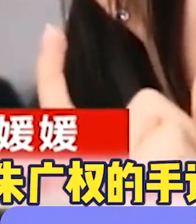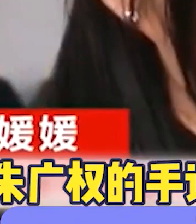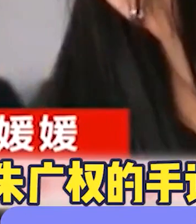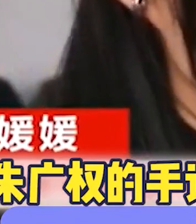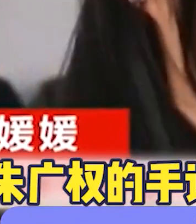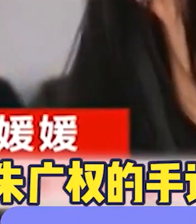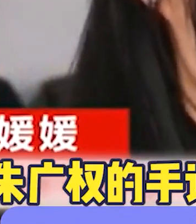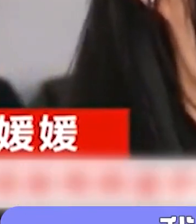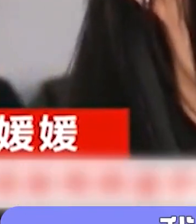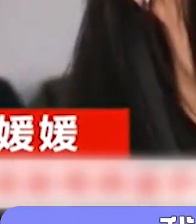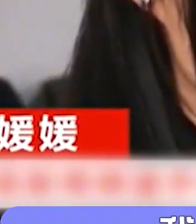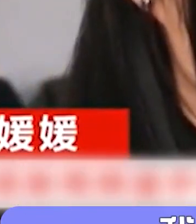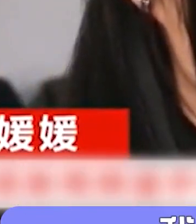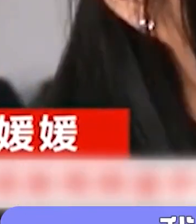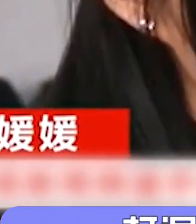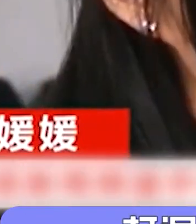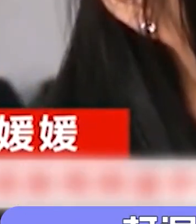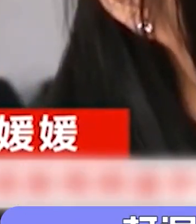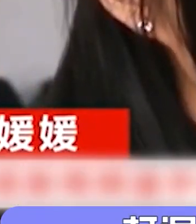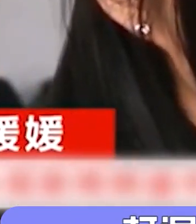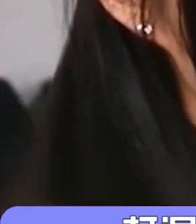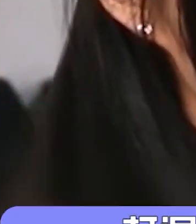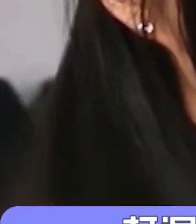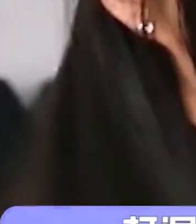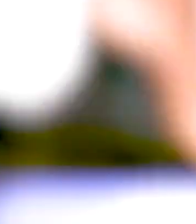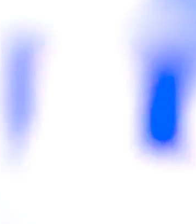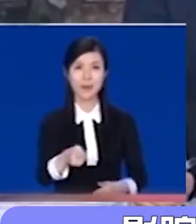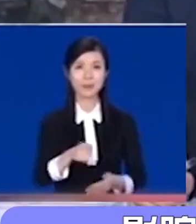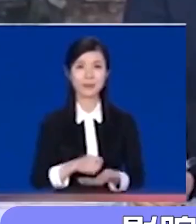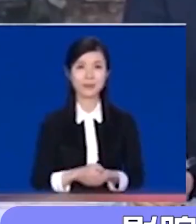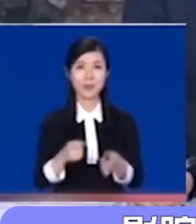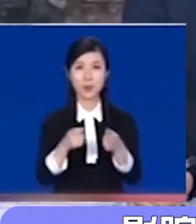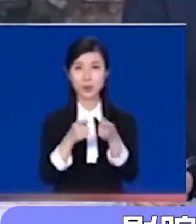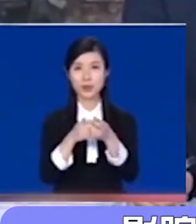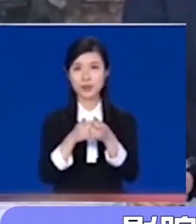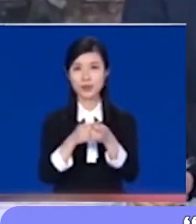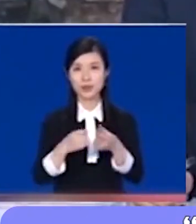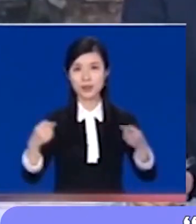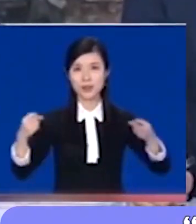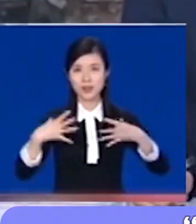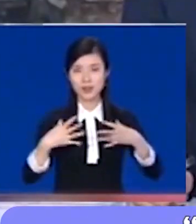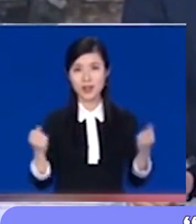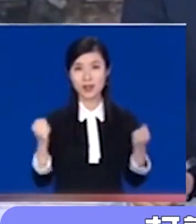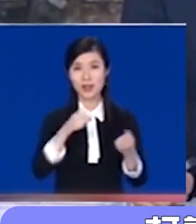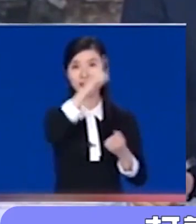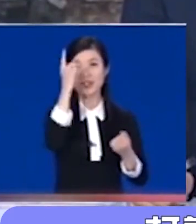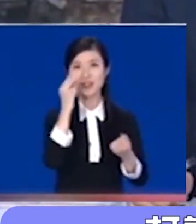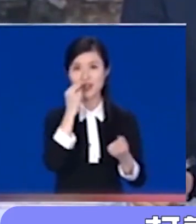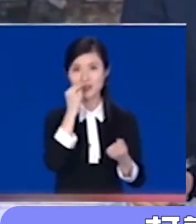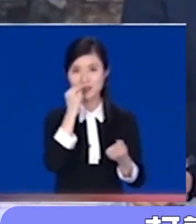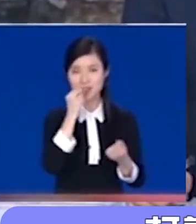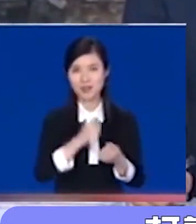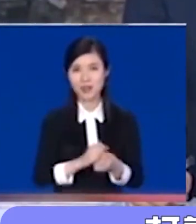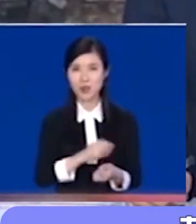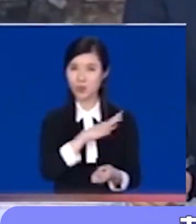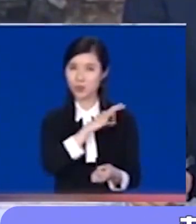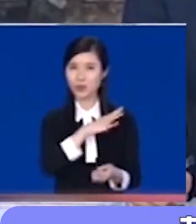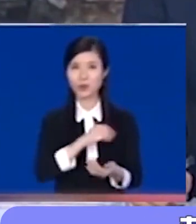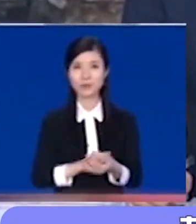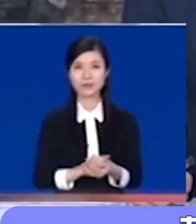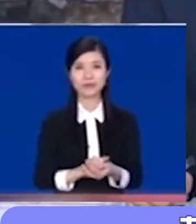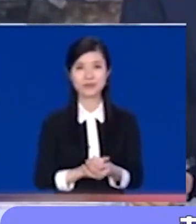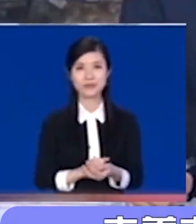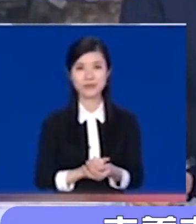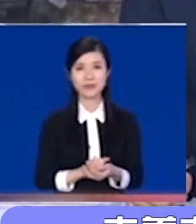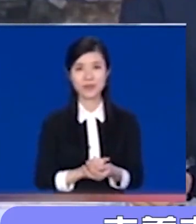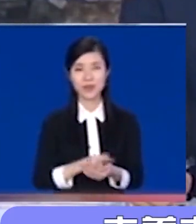这个灵感等于我不知道我万没交流打这段谷怎么翻影响我国的冷空气底气不足打着退堂口前进鼓点